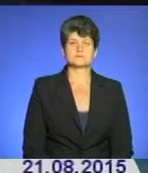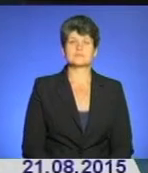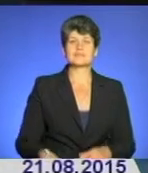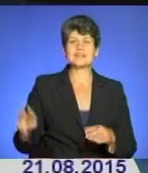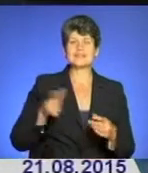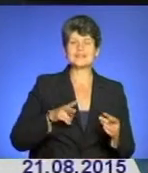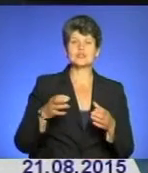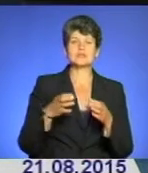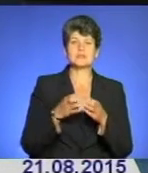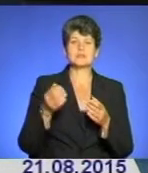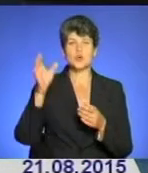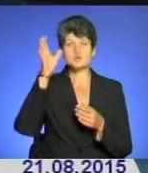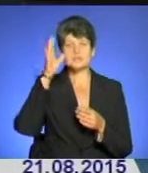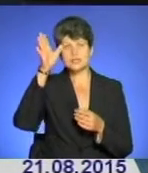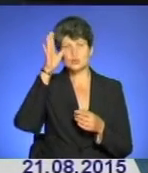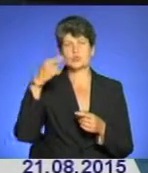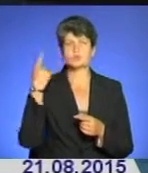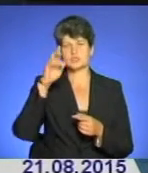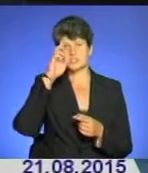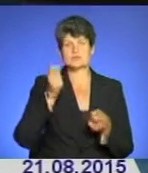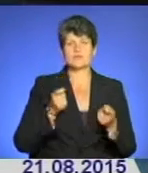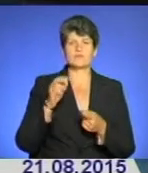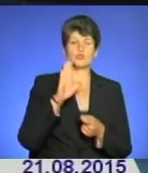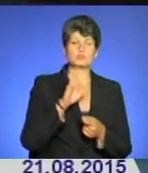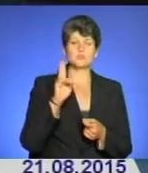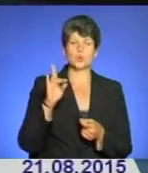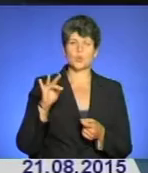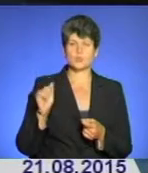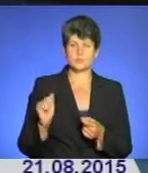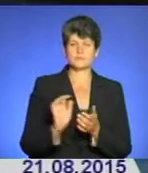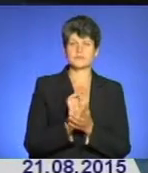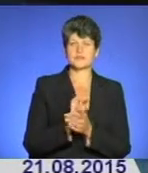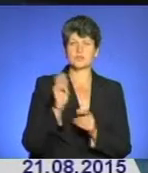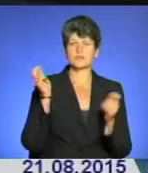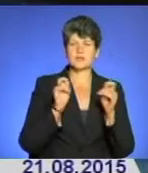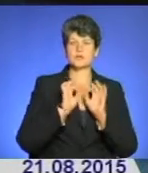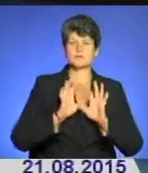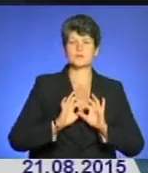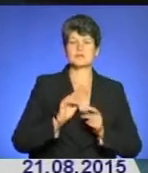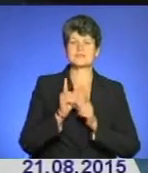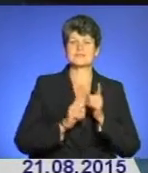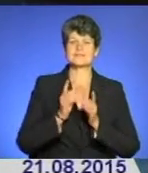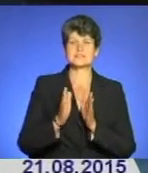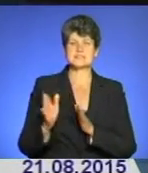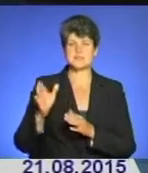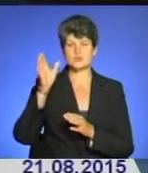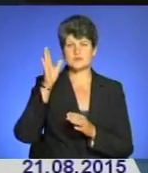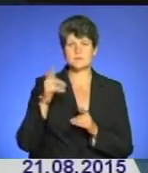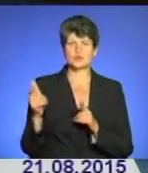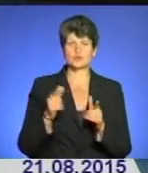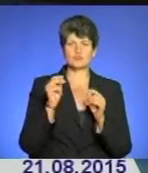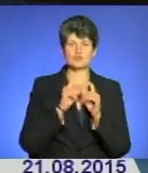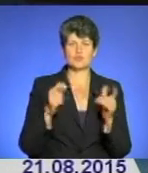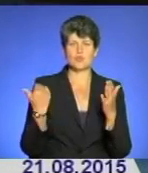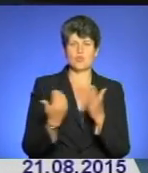Директор департаменту освіти і науки облдержадміністрації Любомир Крупа на прес-конференції розповів про зміни у системі освіти та про підготовку шкіл до